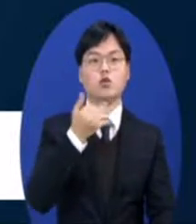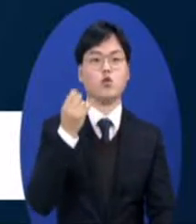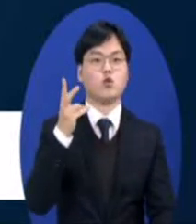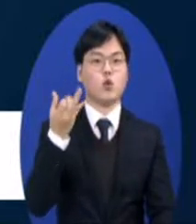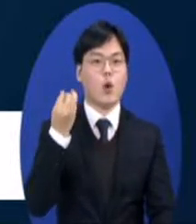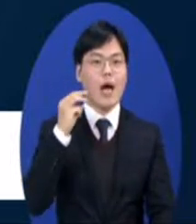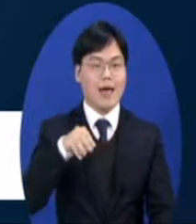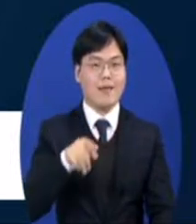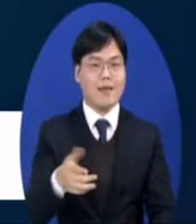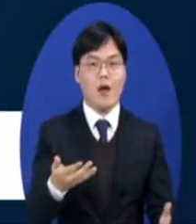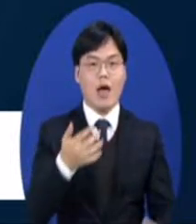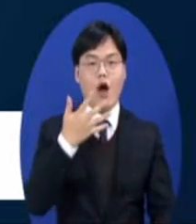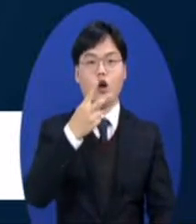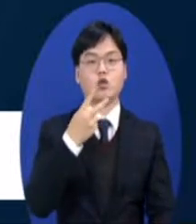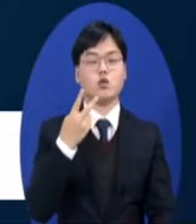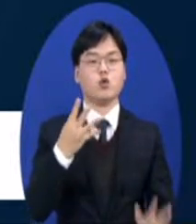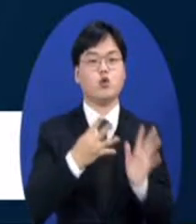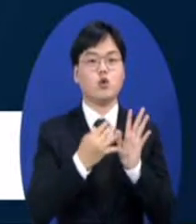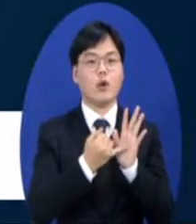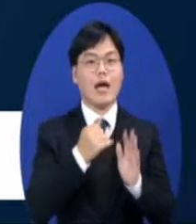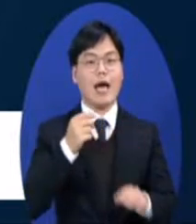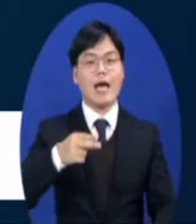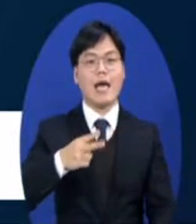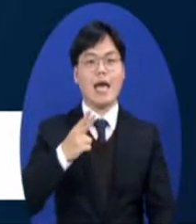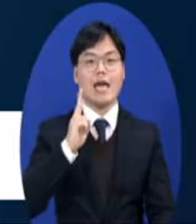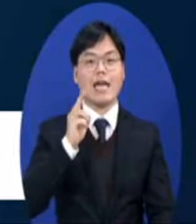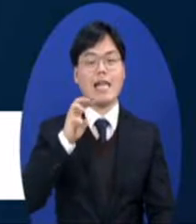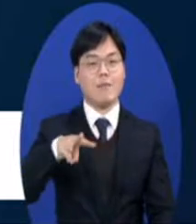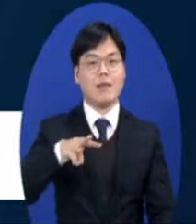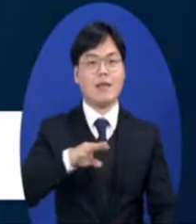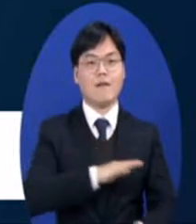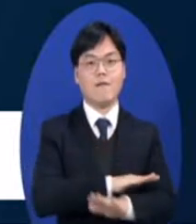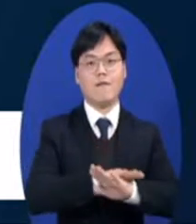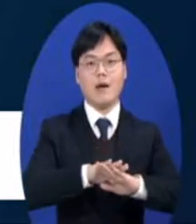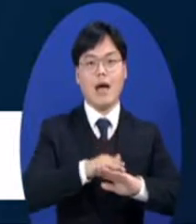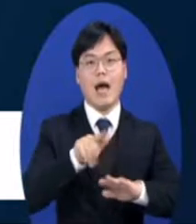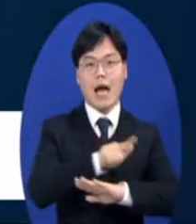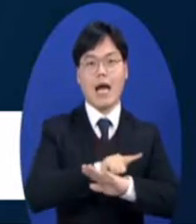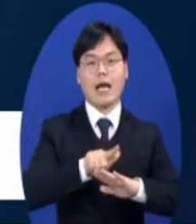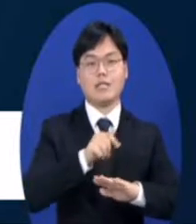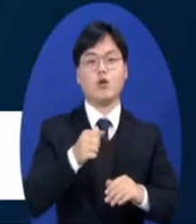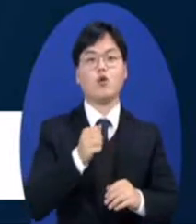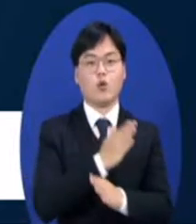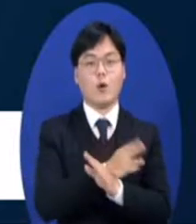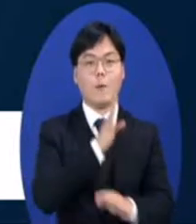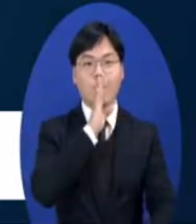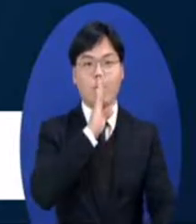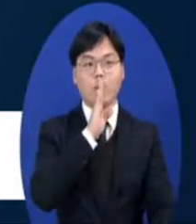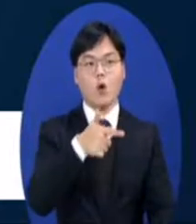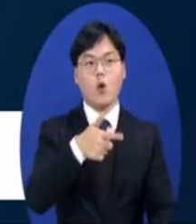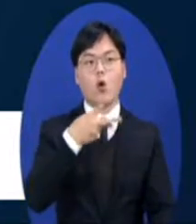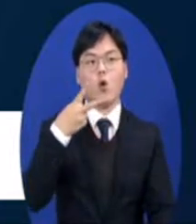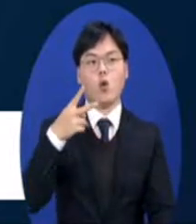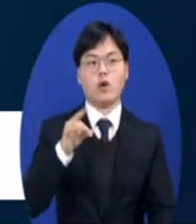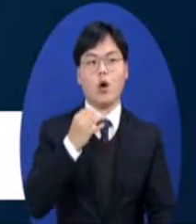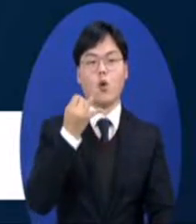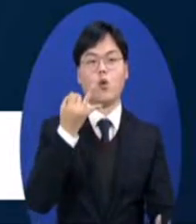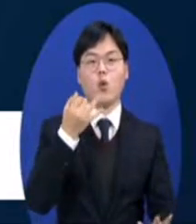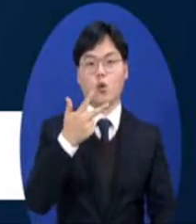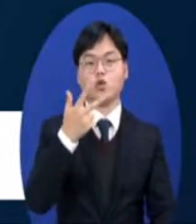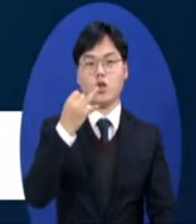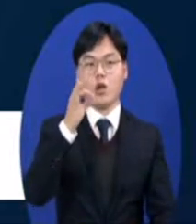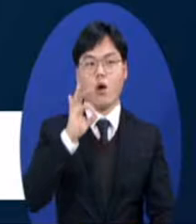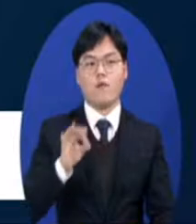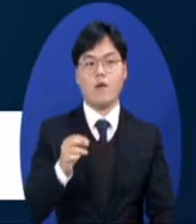сухаж чиглэлийн 240 км төмөр замын доод бүтцийн газар шорооны ажил хоолой ажил дуусгах шатанда орсон. Гүүр 37%, дээд